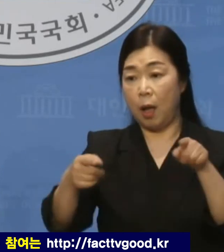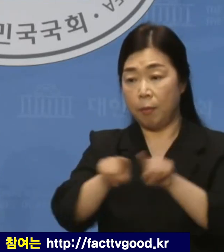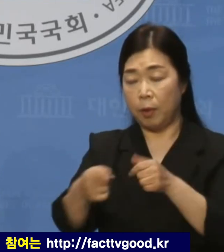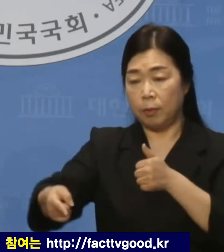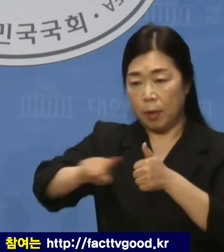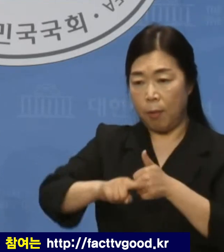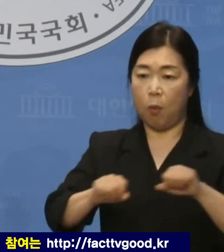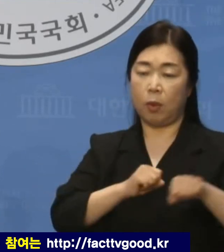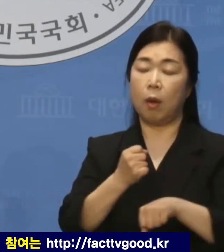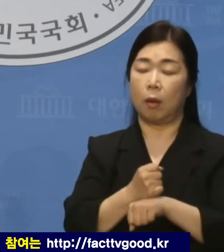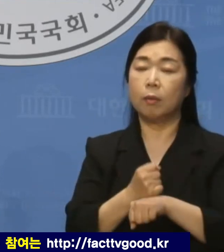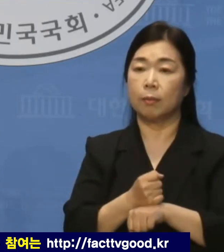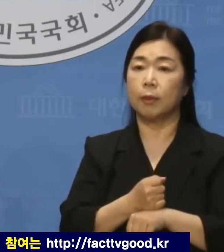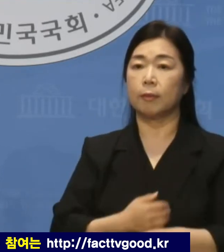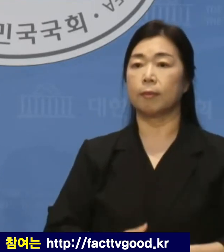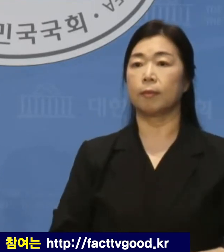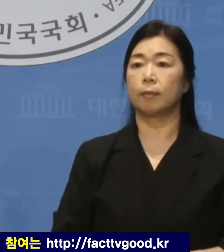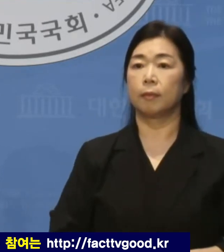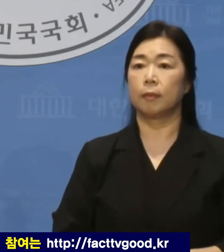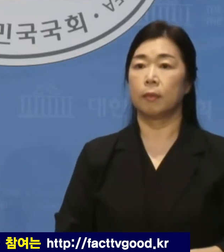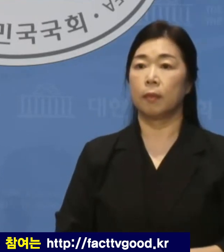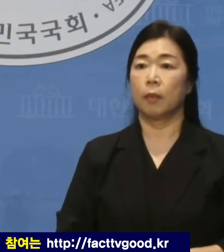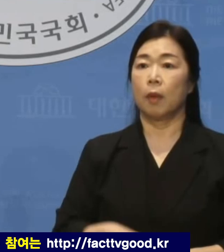함께 활동하신다는 말씀도 드립니다.